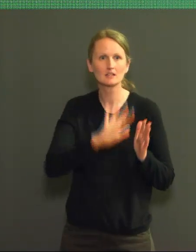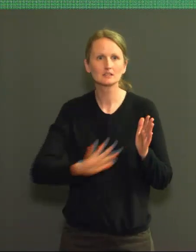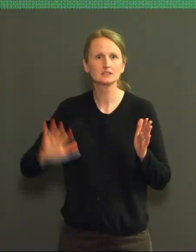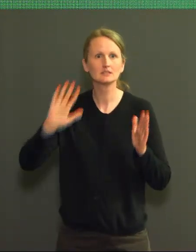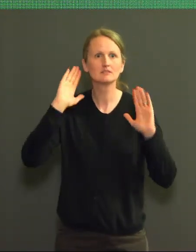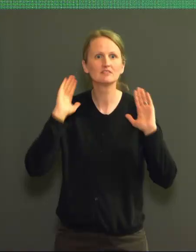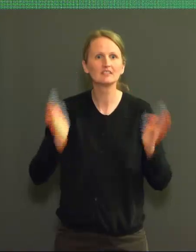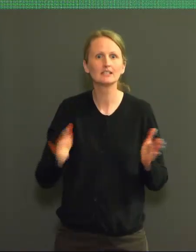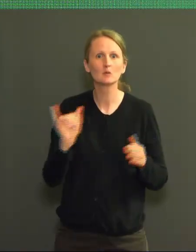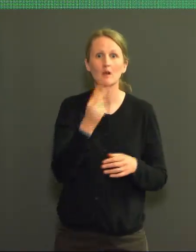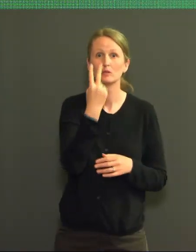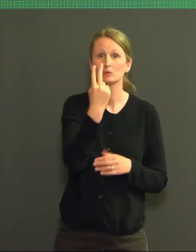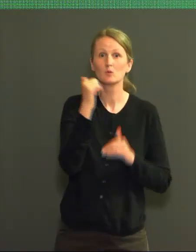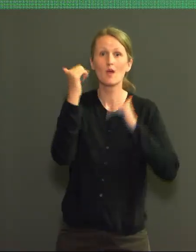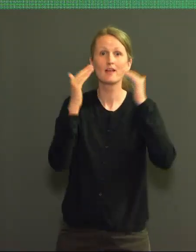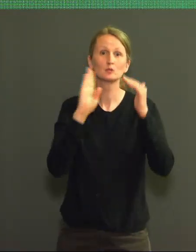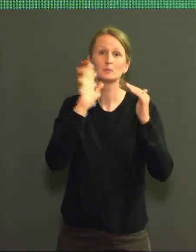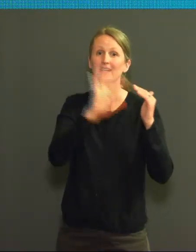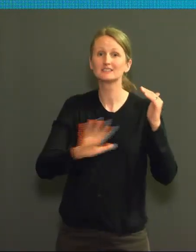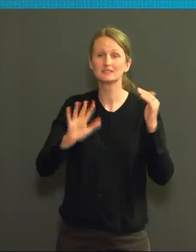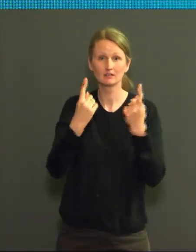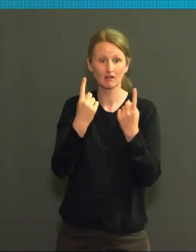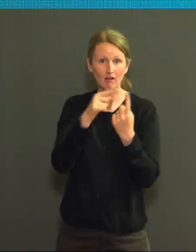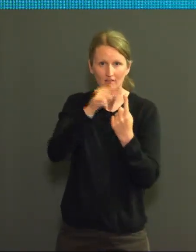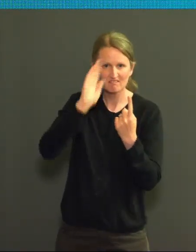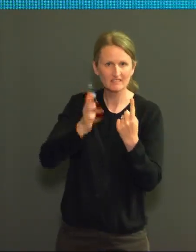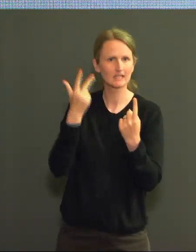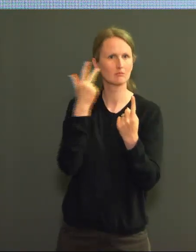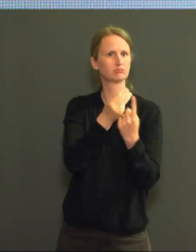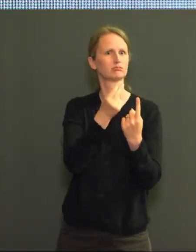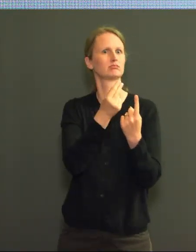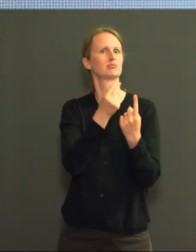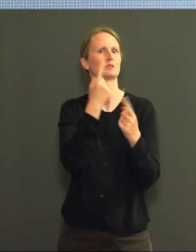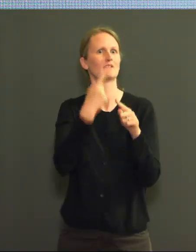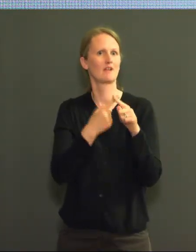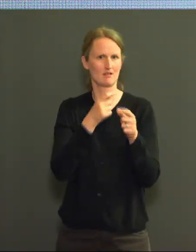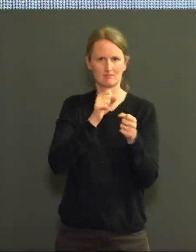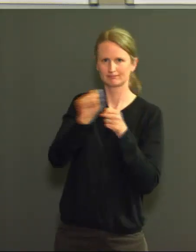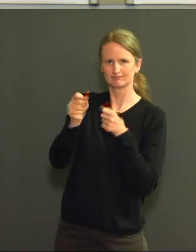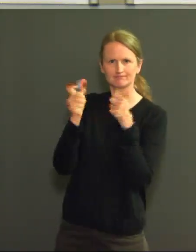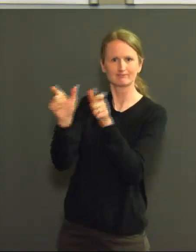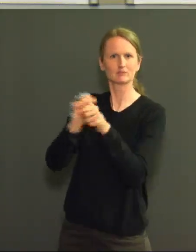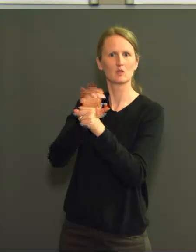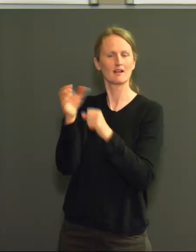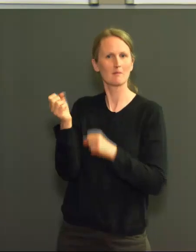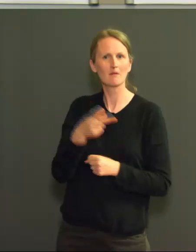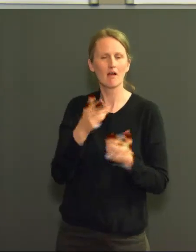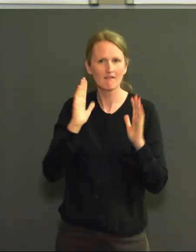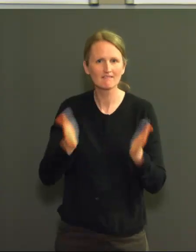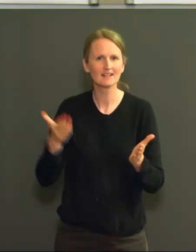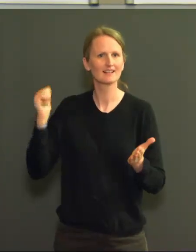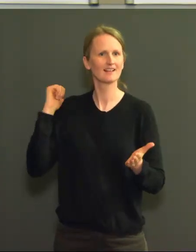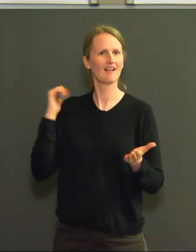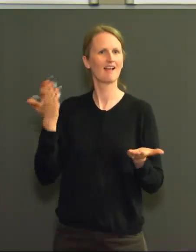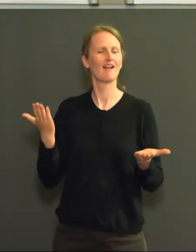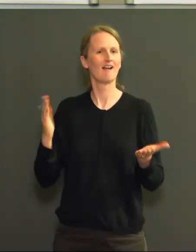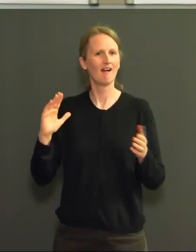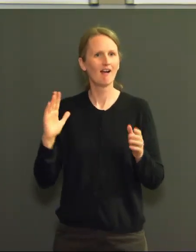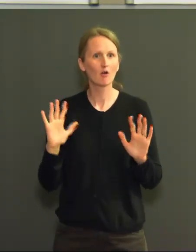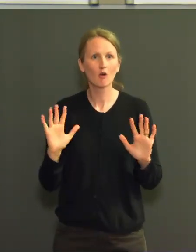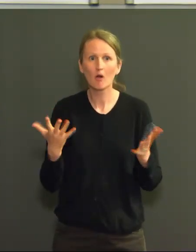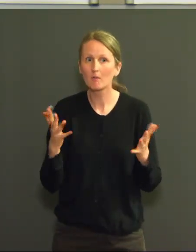son premier vaccin contre le Covid-19. Pour y parvenir, près de 3 millions de vaccins ont